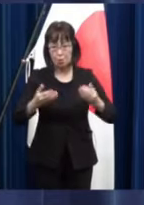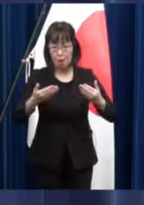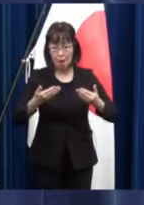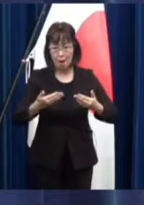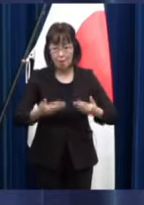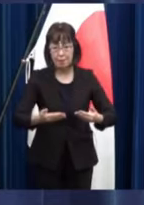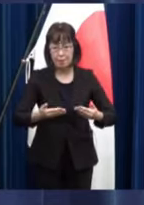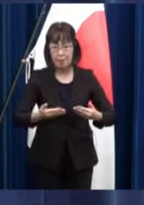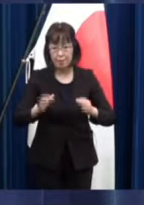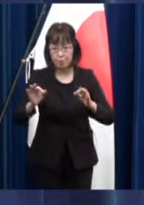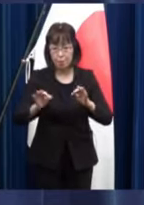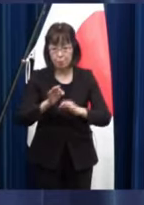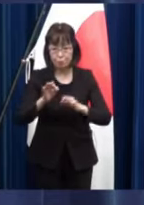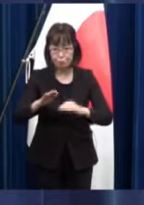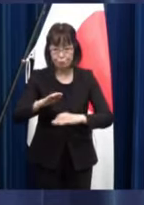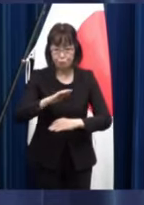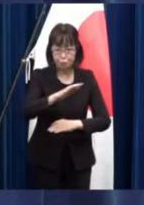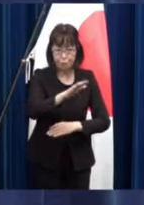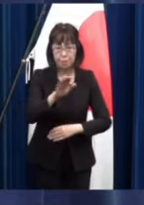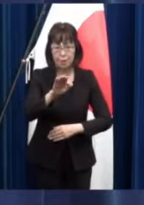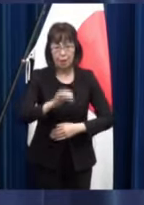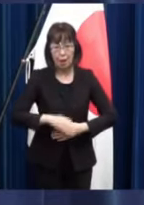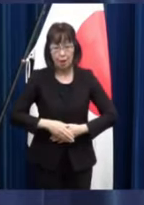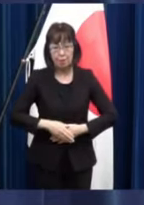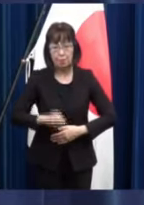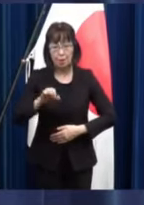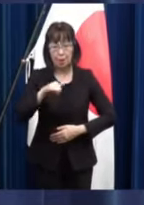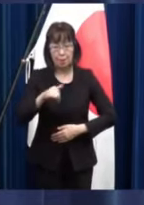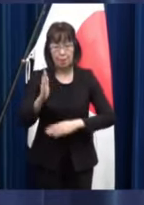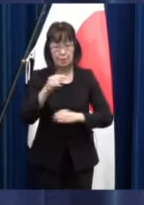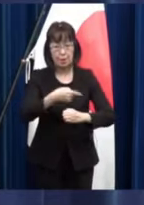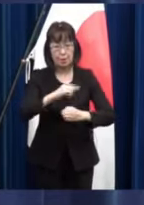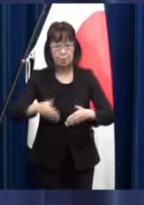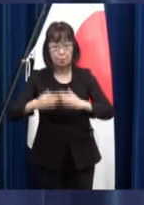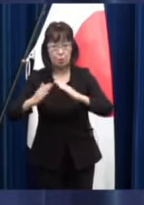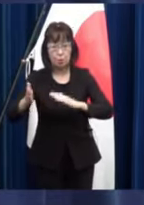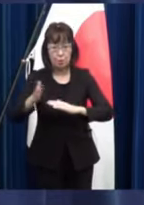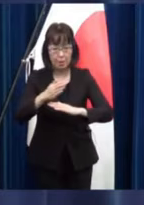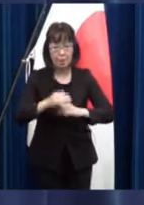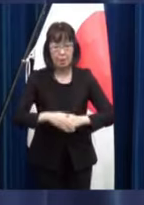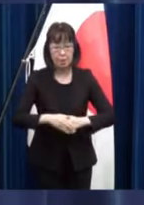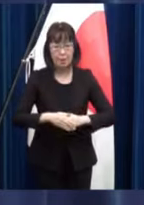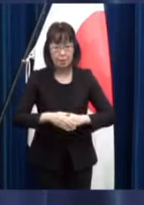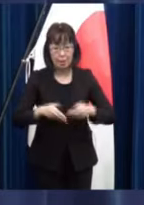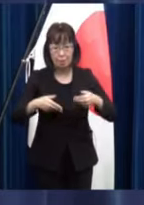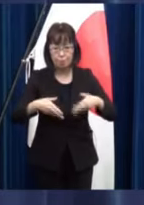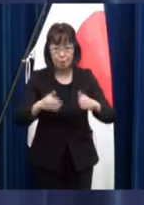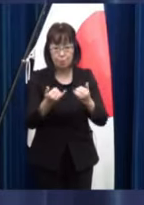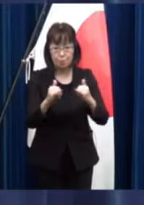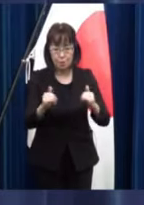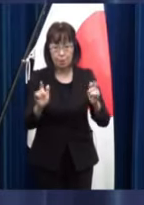動きを見せています。安倍政権発足以来、人口が減少する中でも、